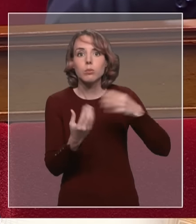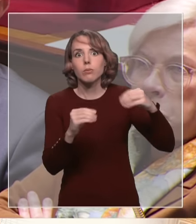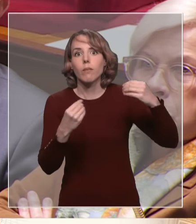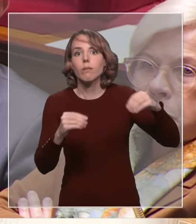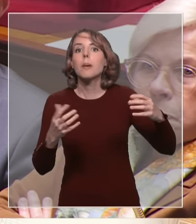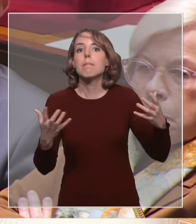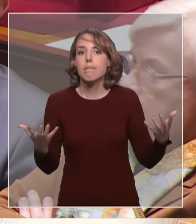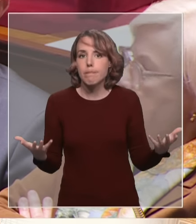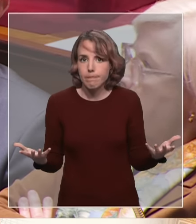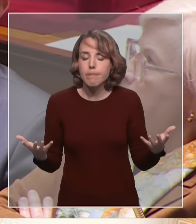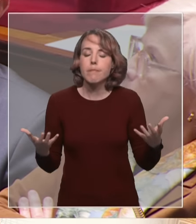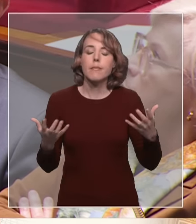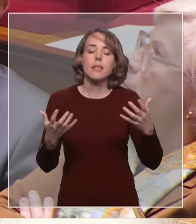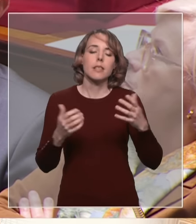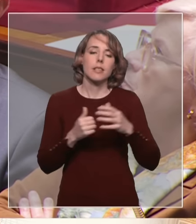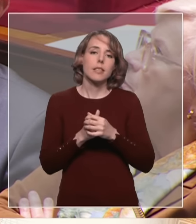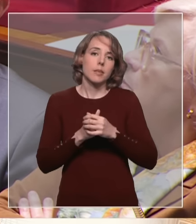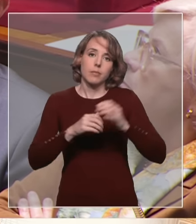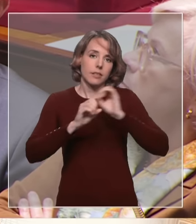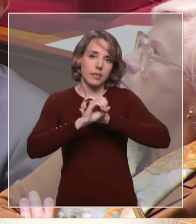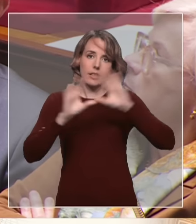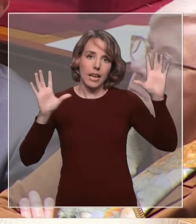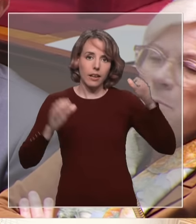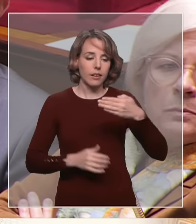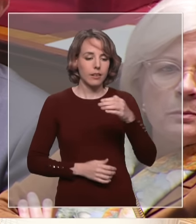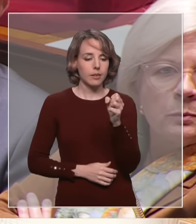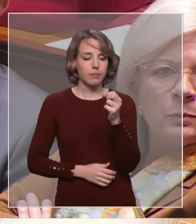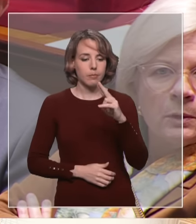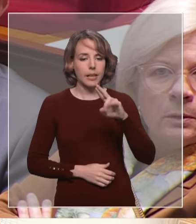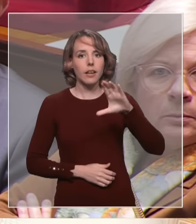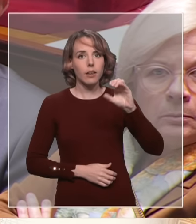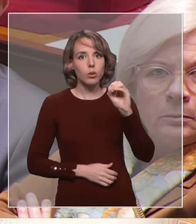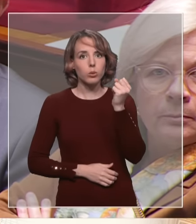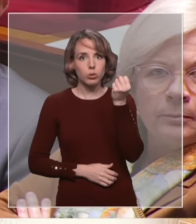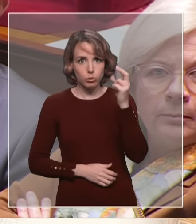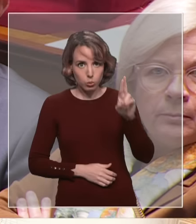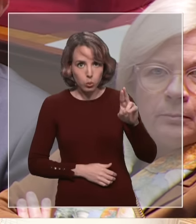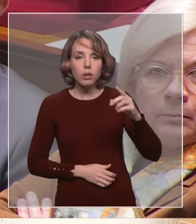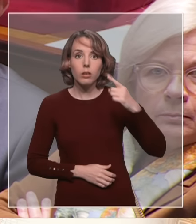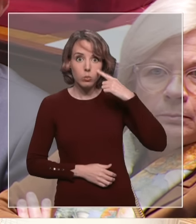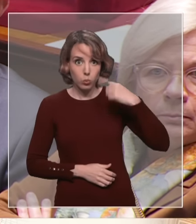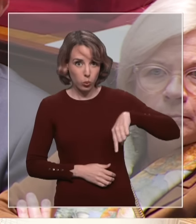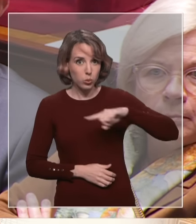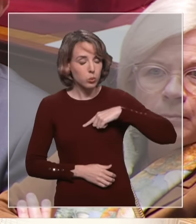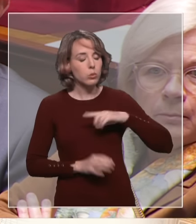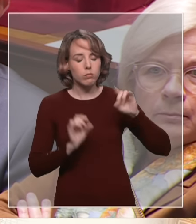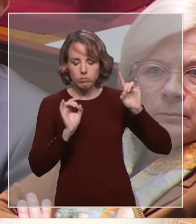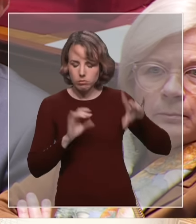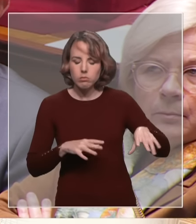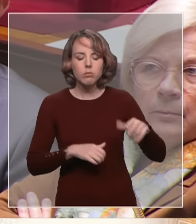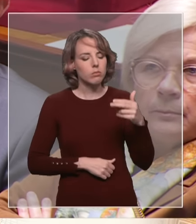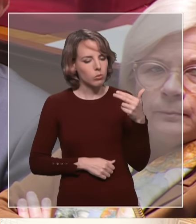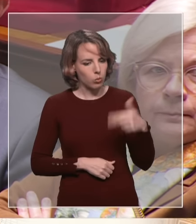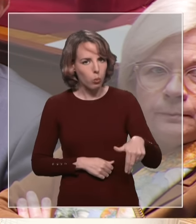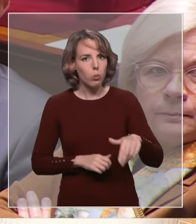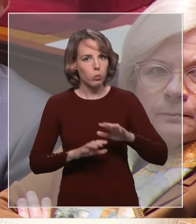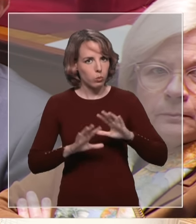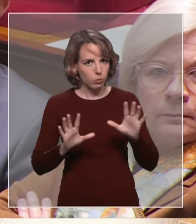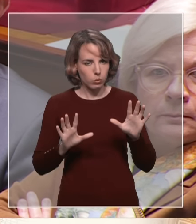multiples reprises de dire très clairement que le Mercosur, pour nous, c'est non. Pourquoi ? D'abord parce que les